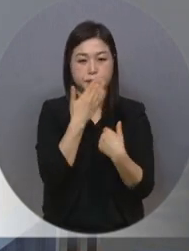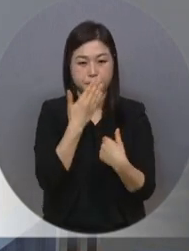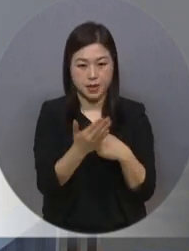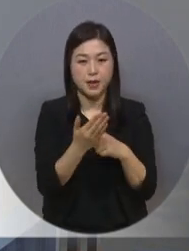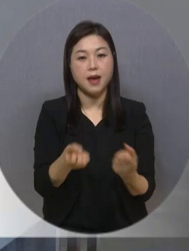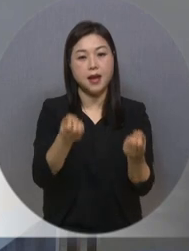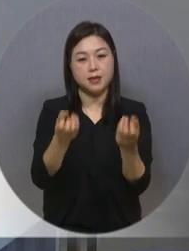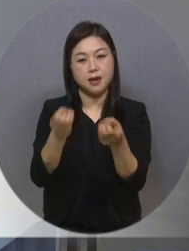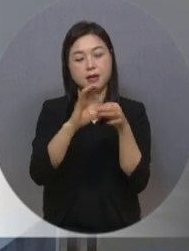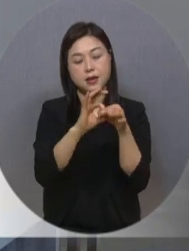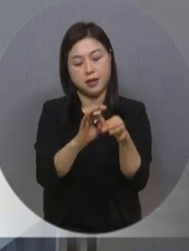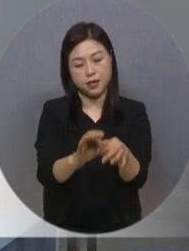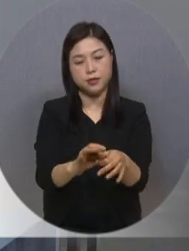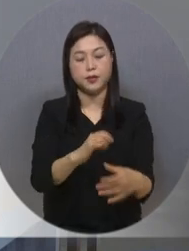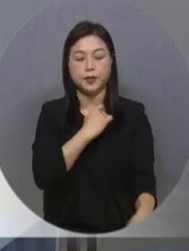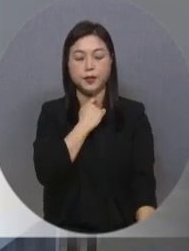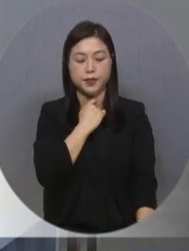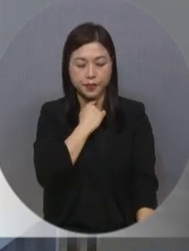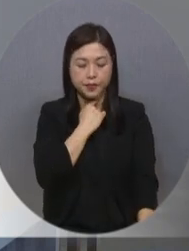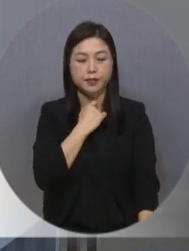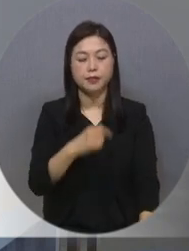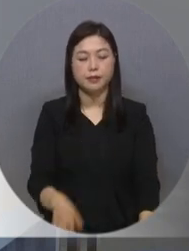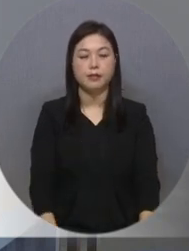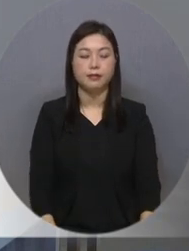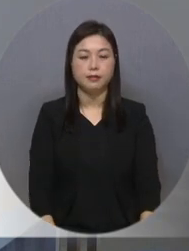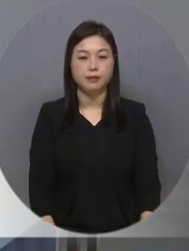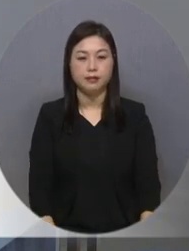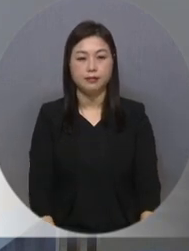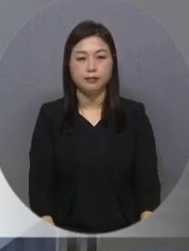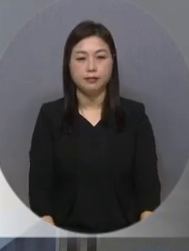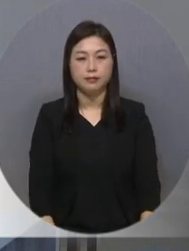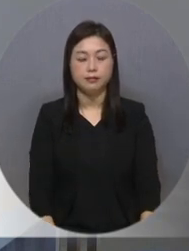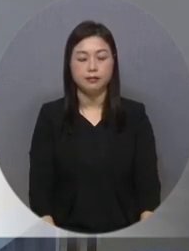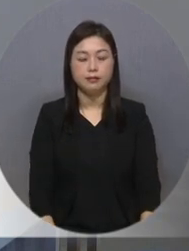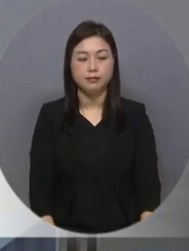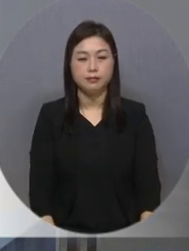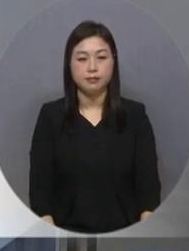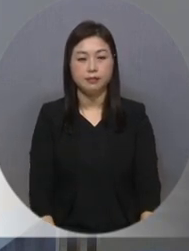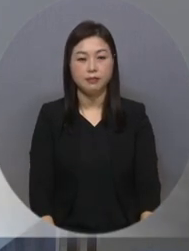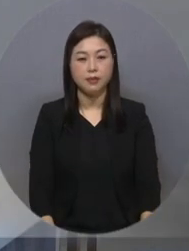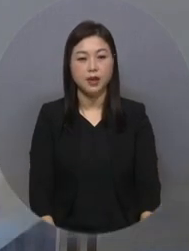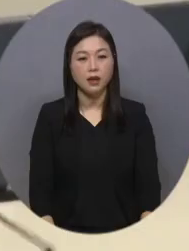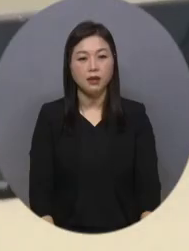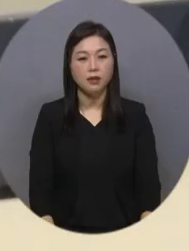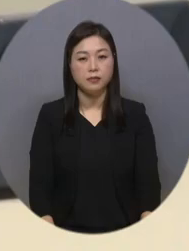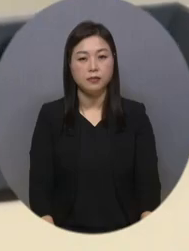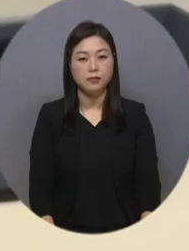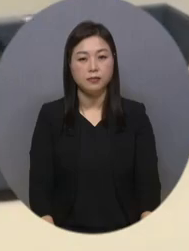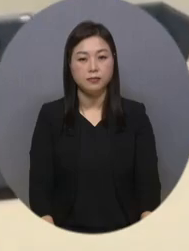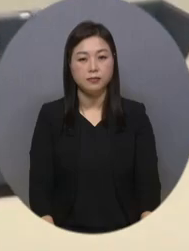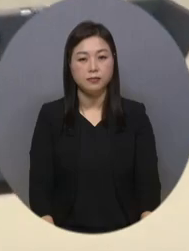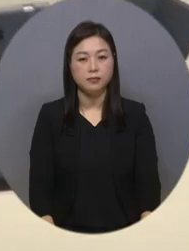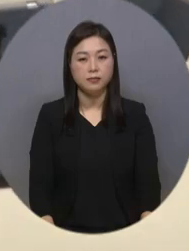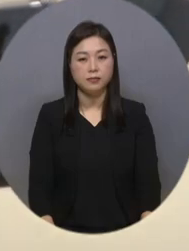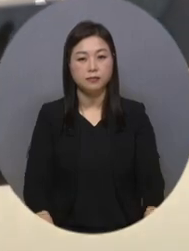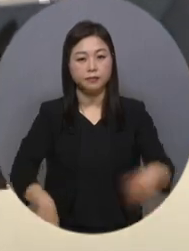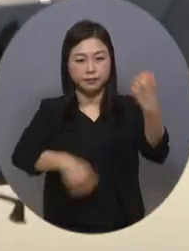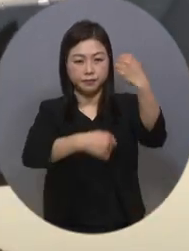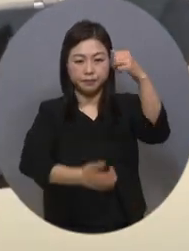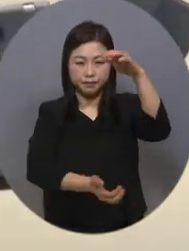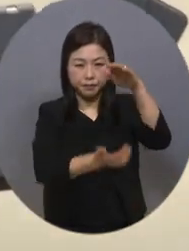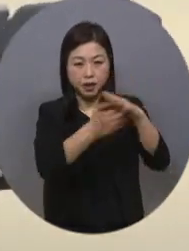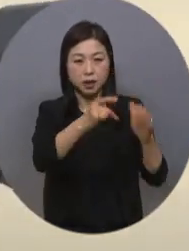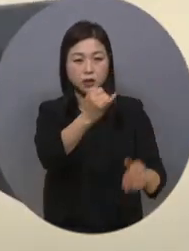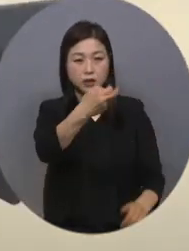그런 행사가 계속 이어지기를 기대합니다. 최고의 첼리스트 송희성